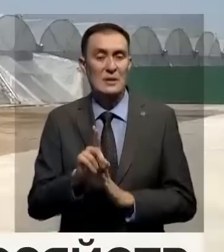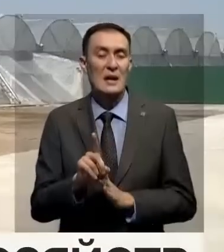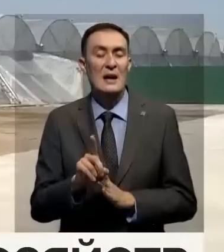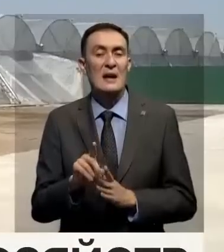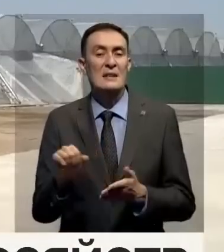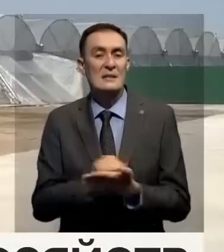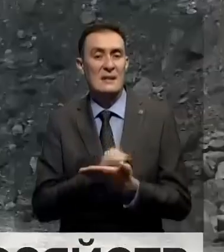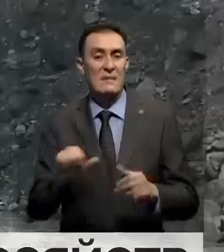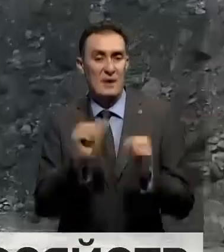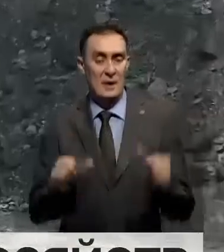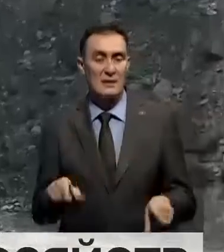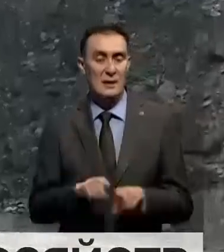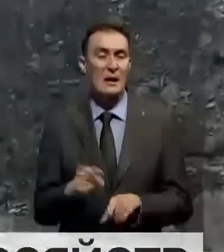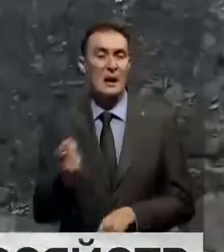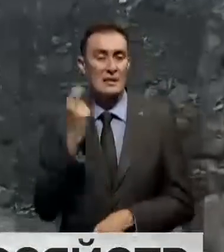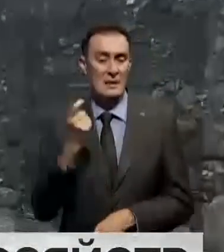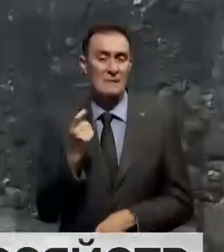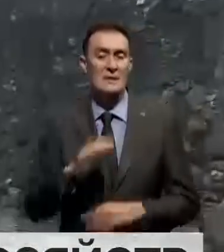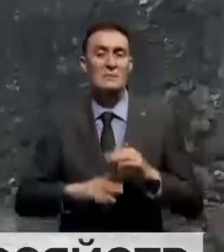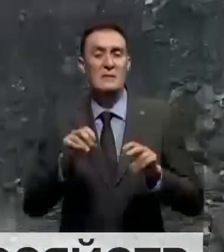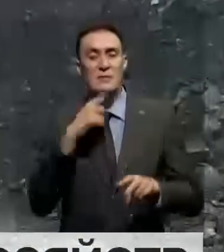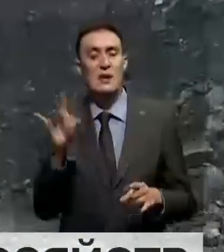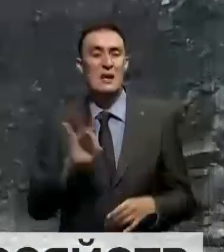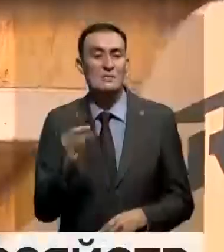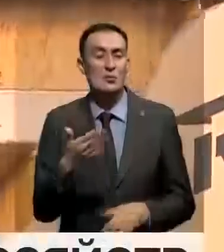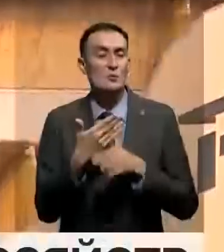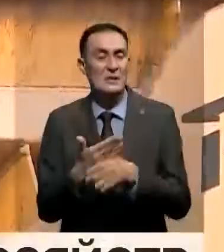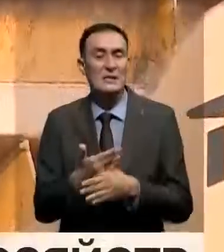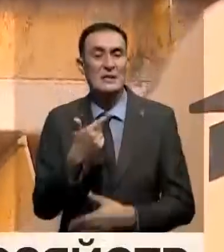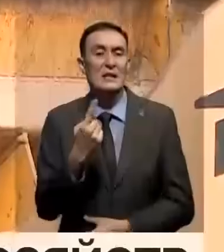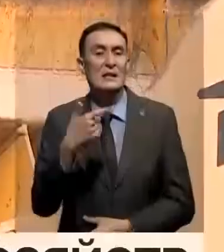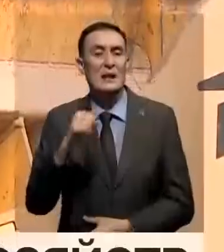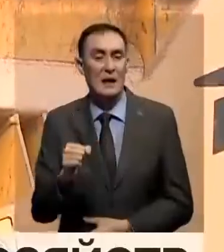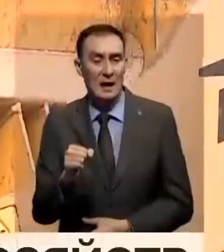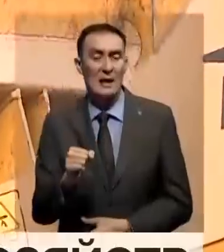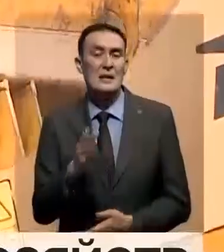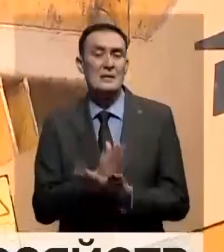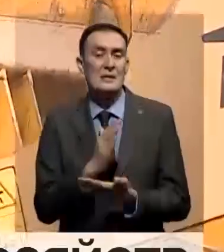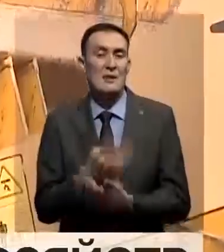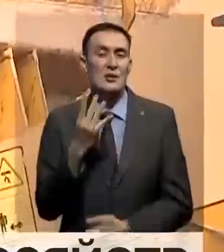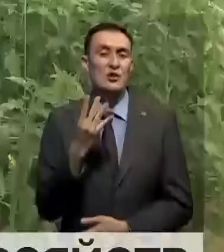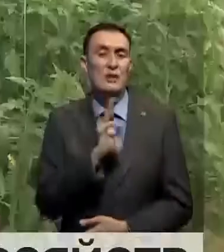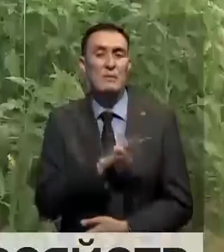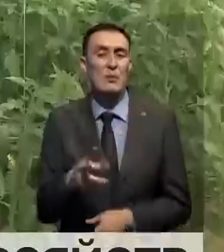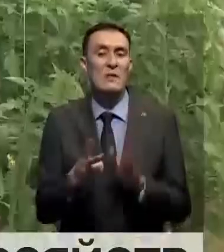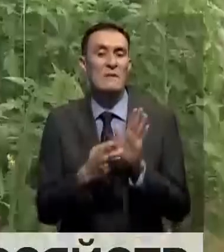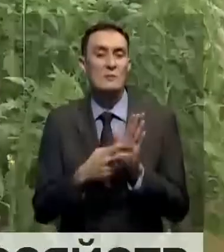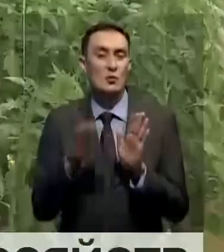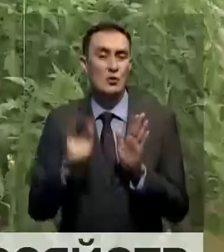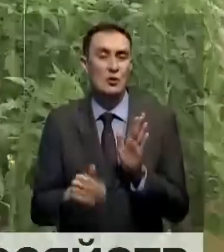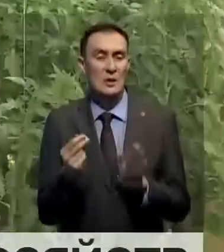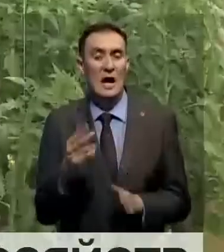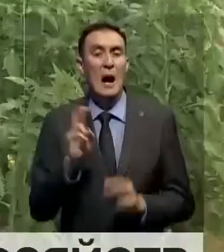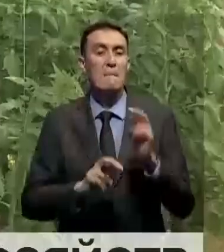ведется сертификация таких хозяйств. По словам специалистов, размер субсидий за гектар фермерских теплиц составляет 4 миллиона